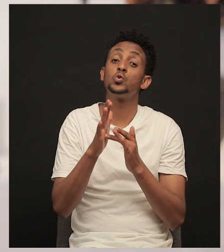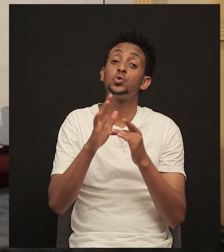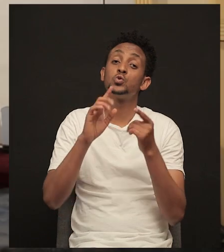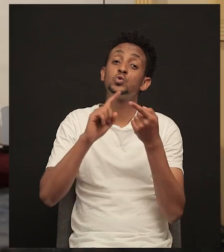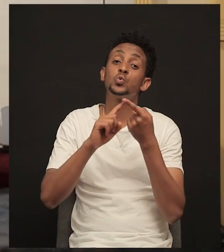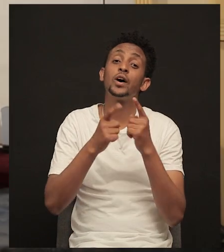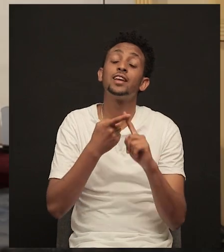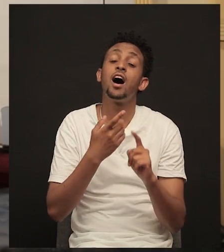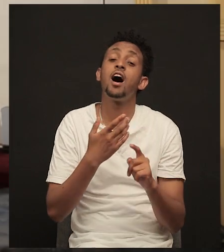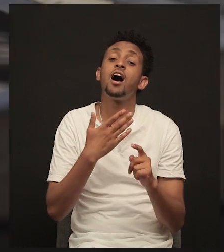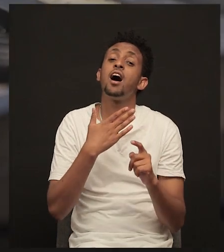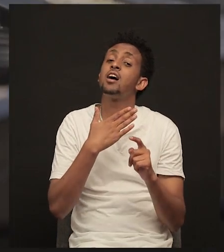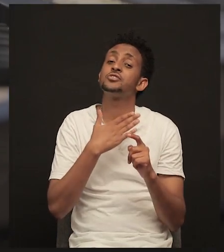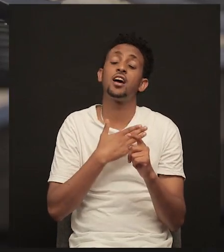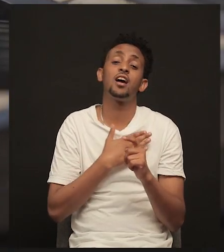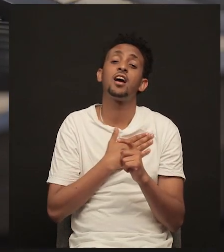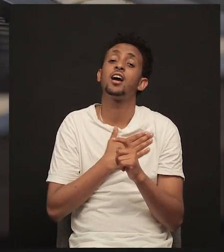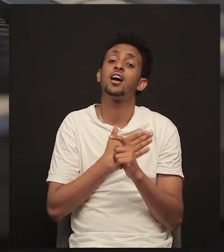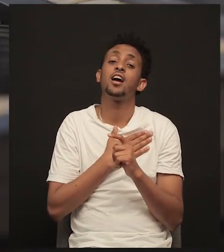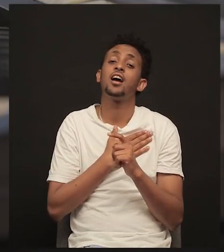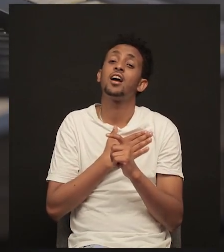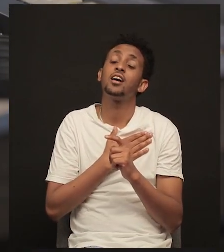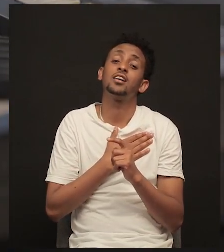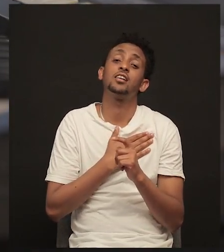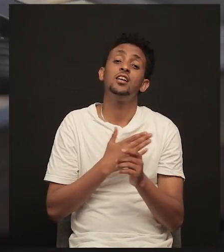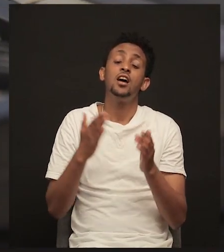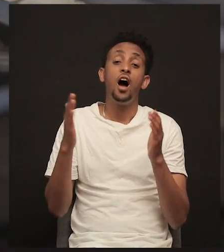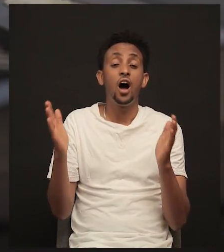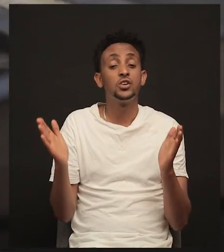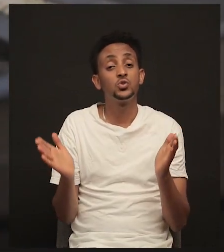መሃሪዬ ኢየሱስ ወዳጄ